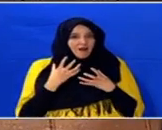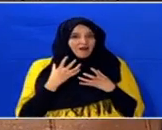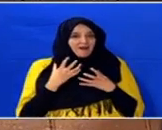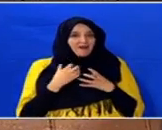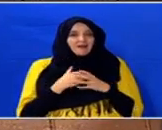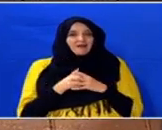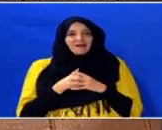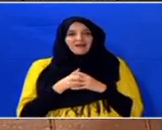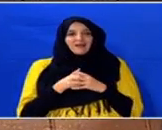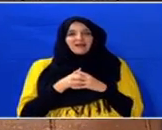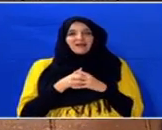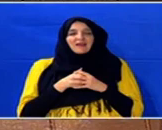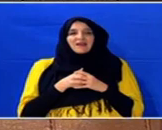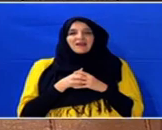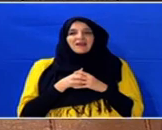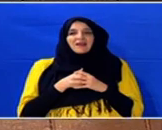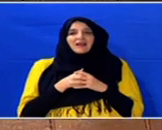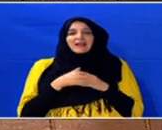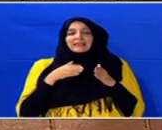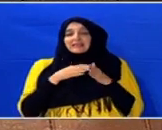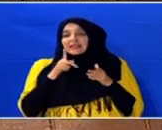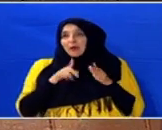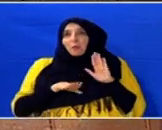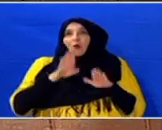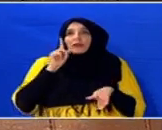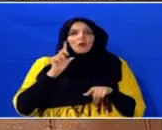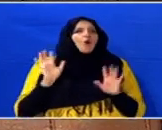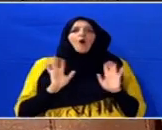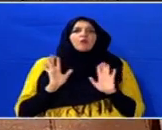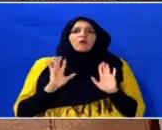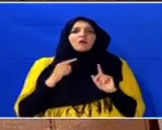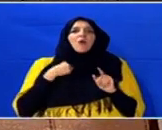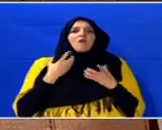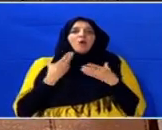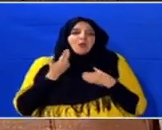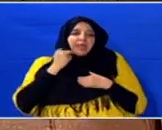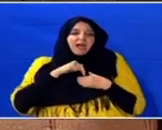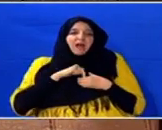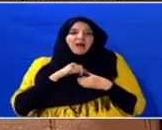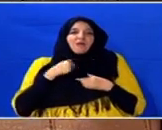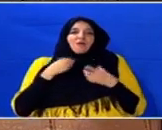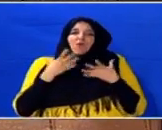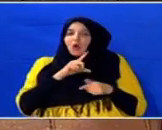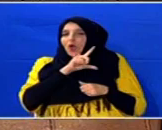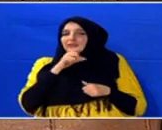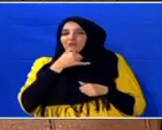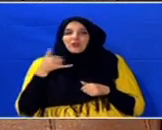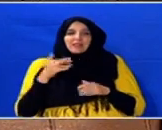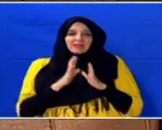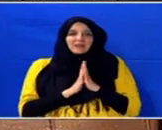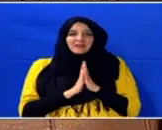سألك يا عبد المنعم هل درت نذر، أنت قلتي لا درت النية أنها تصوم الاثنين